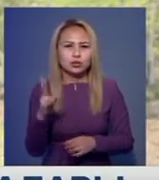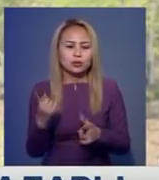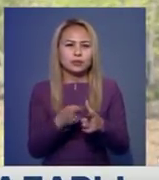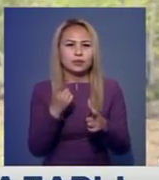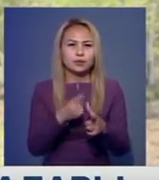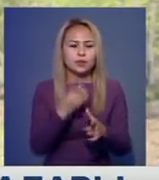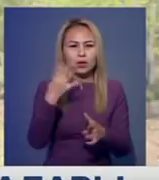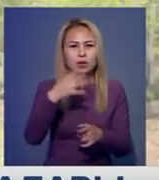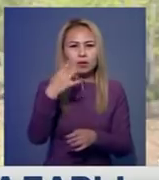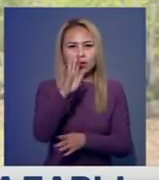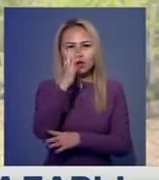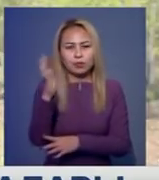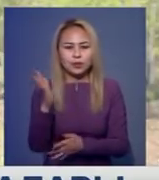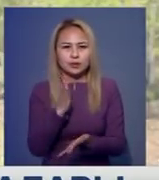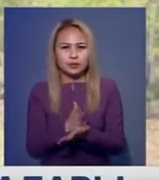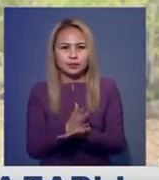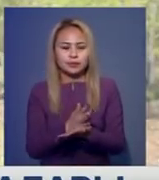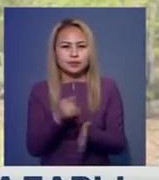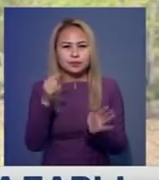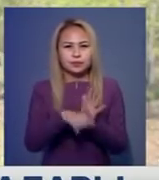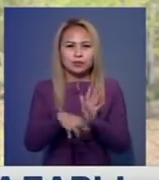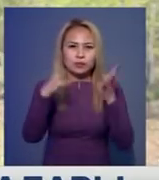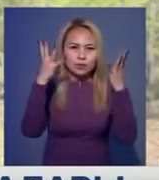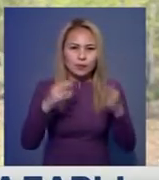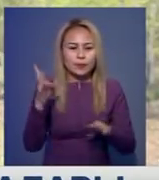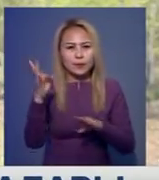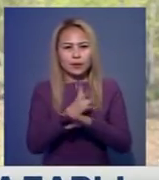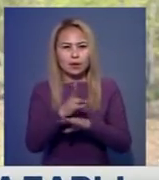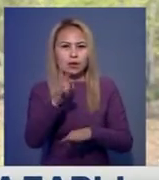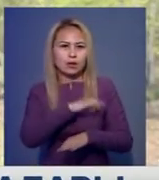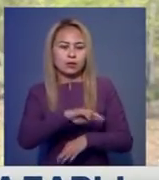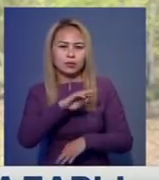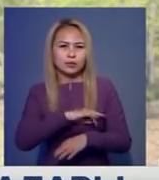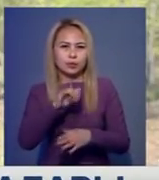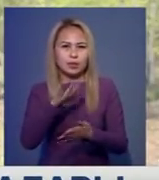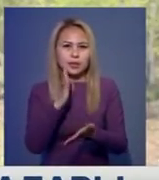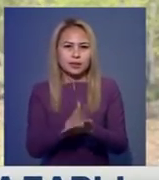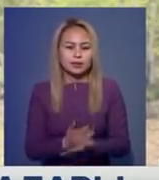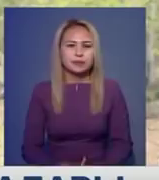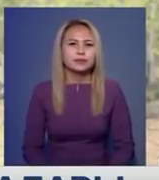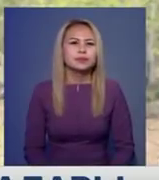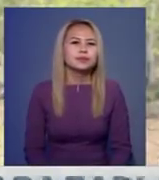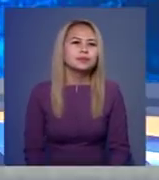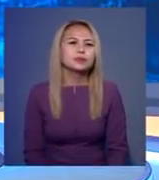40 орманшы жұмылдырылған. Олар күндіз-түні тыным таппай жұмыс істеп, осы орман сақтап қалады.